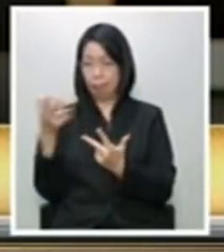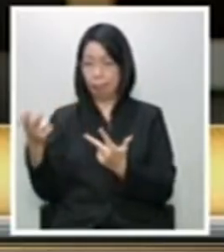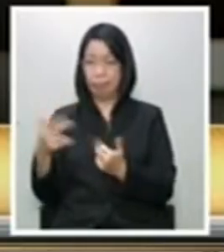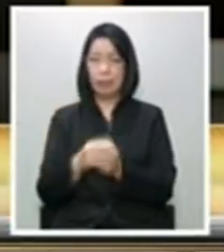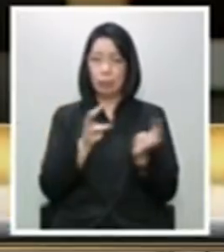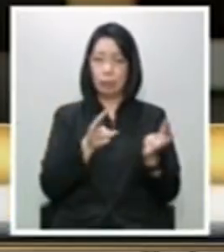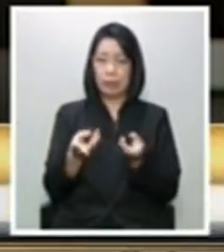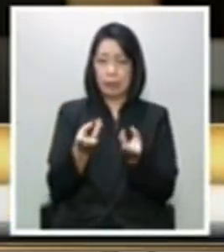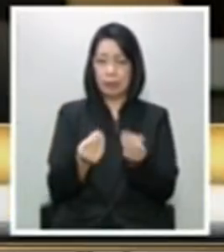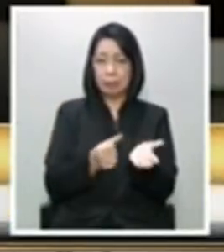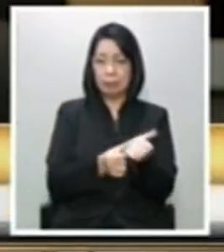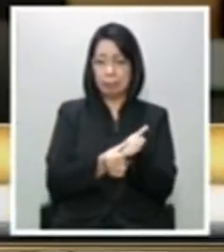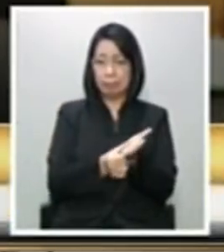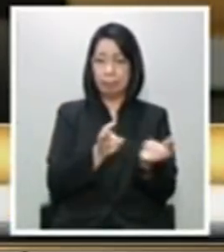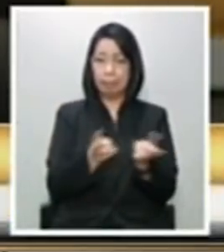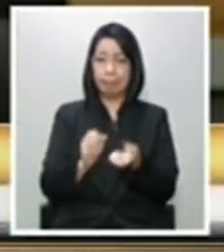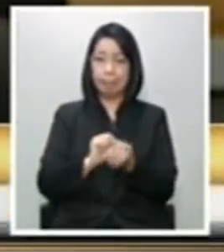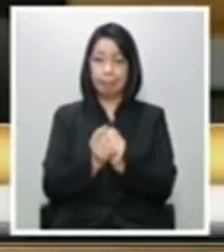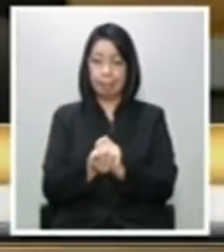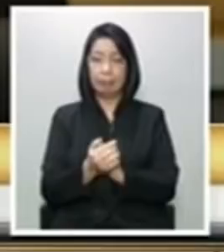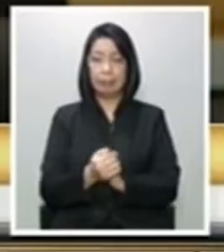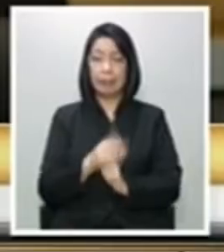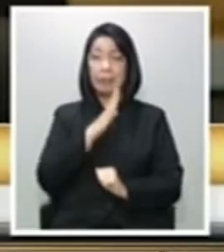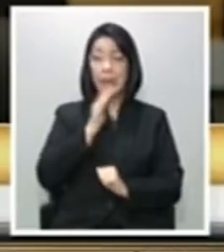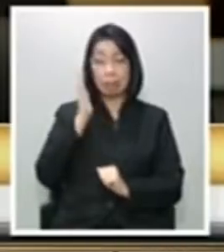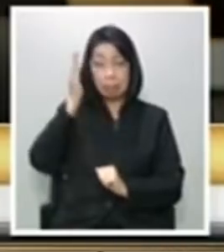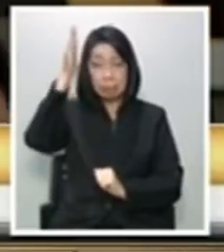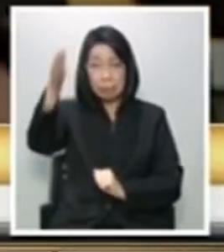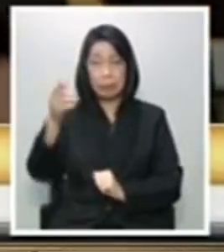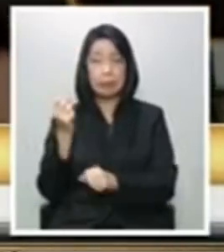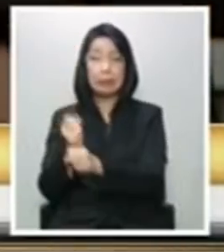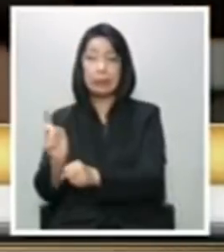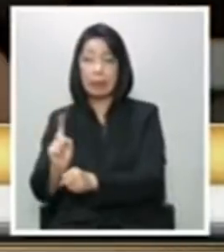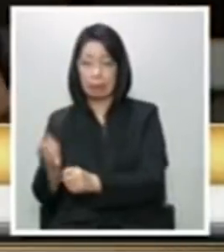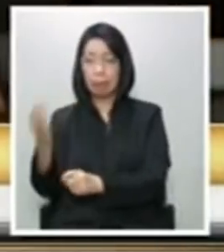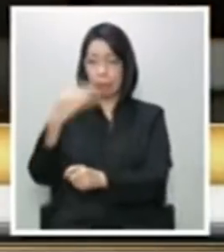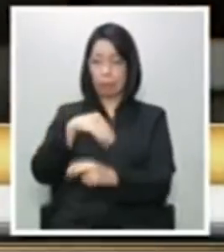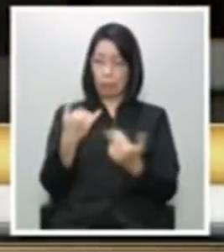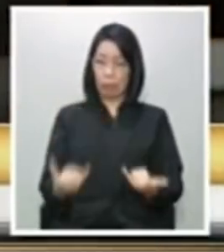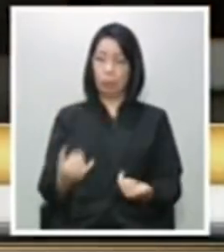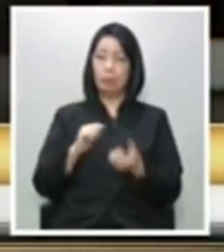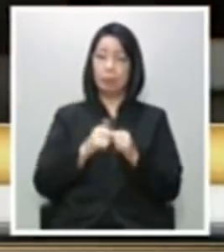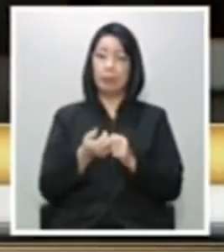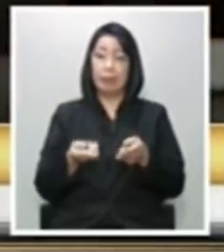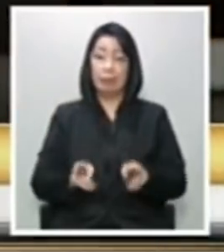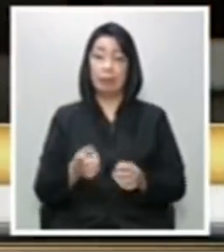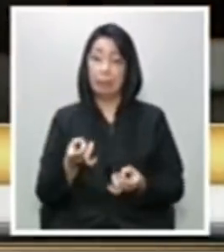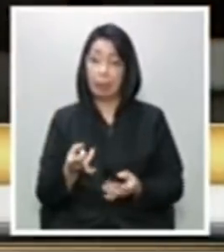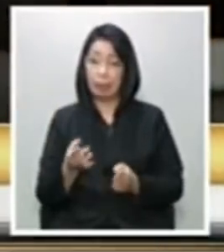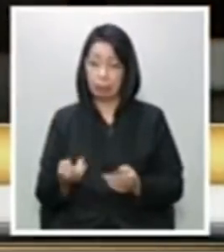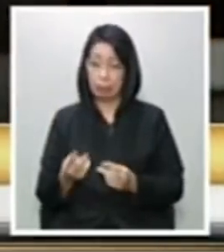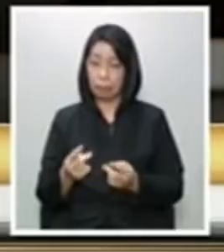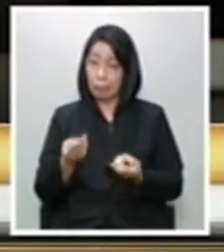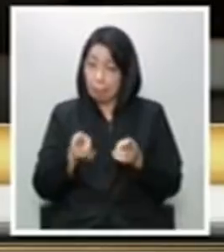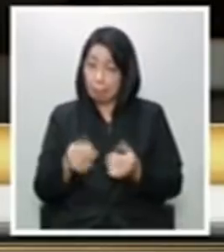ราจะคิดไปถึงข้างหน้าได้เราก็ต้องเข้าใจปัจจุบันก่อนเราจะเข้าใจปัจจุบันได้เราก็ต้องม